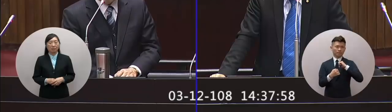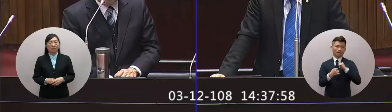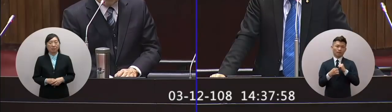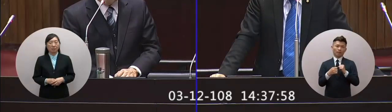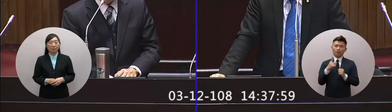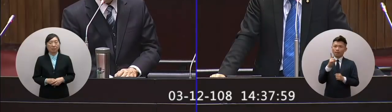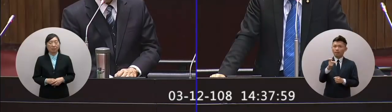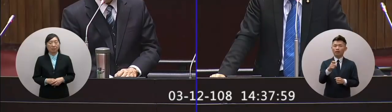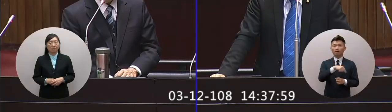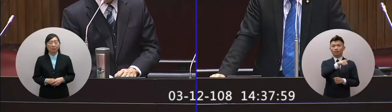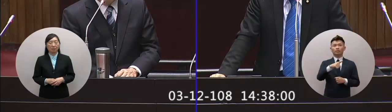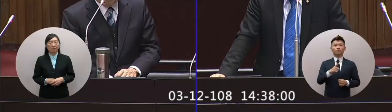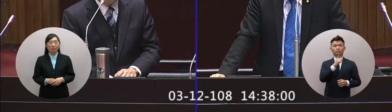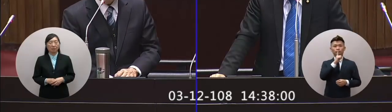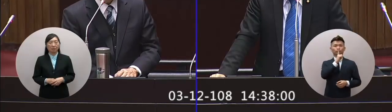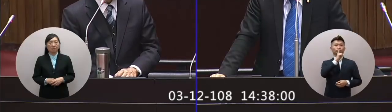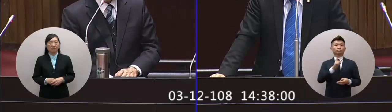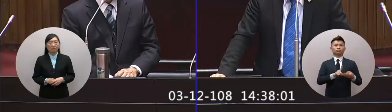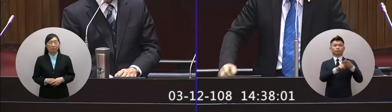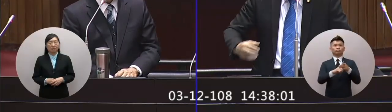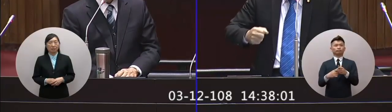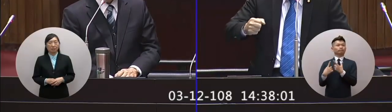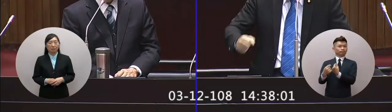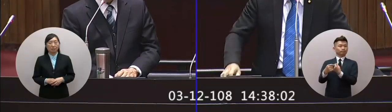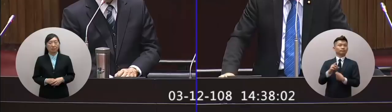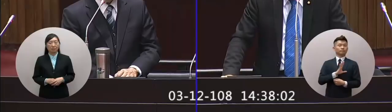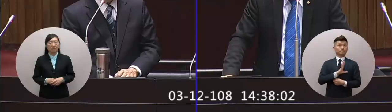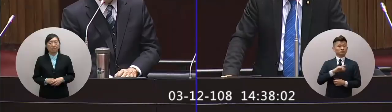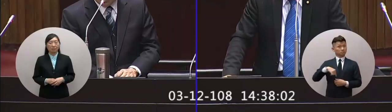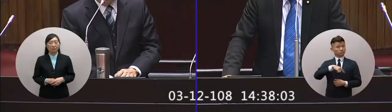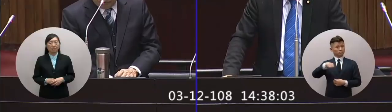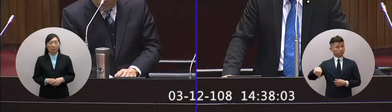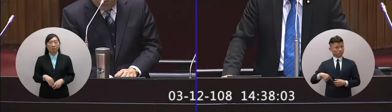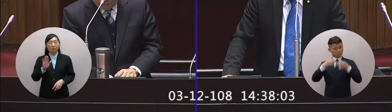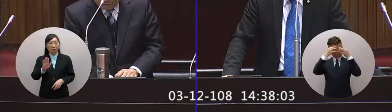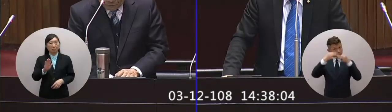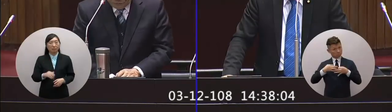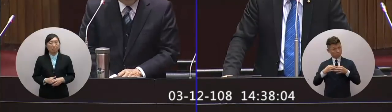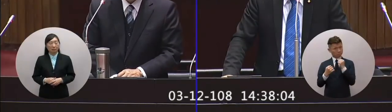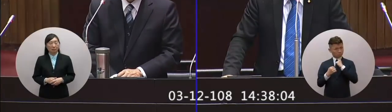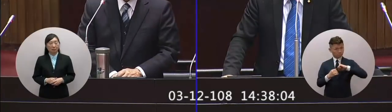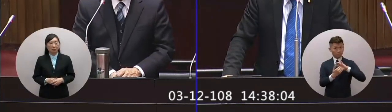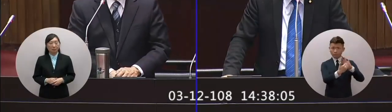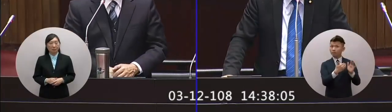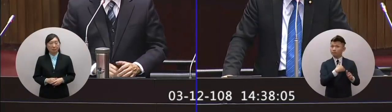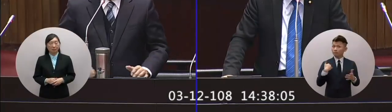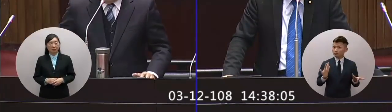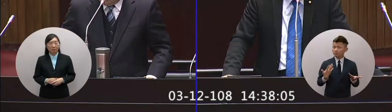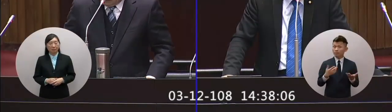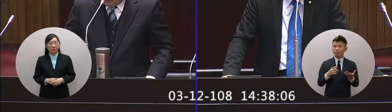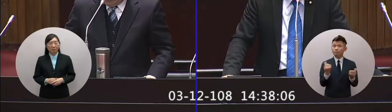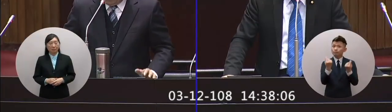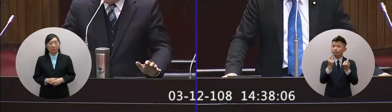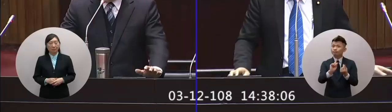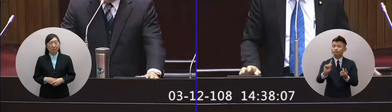你公共的，一共的遵守了。所以院长，你认为我们有吓阻能力吗？ 有 哪一方面的吓阻能